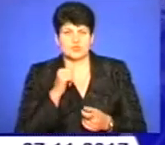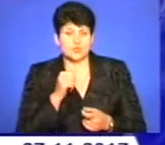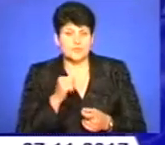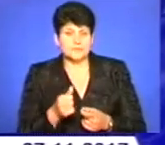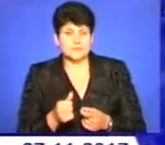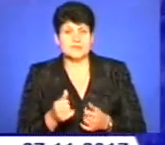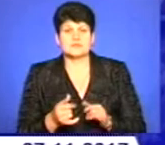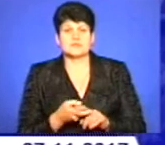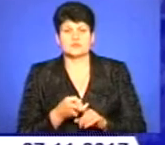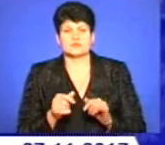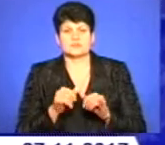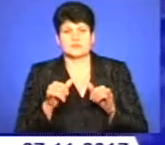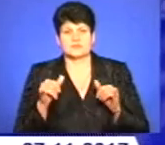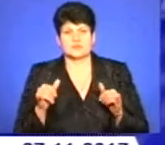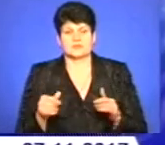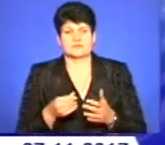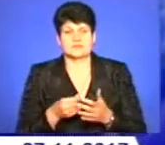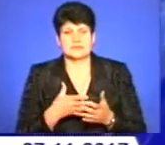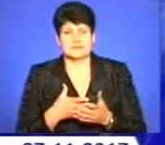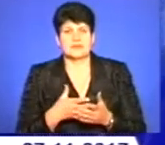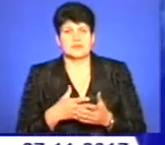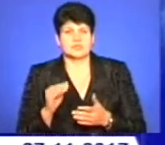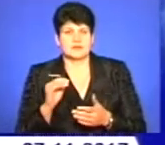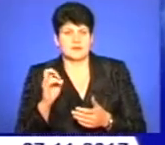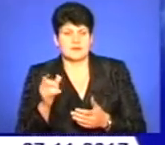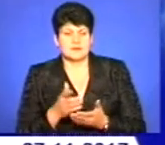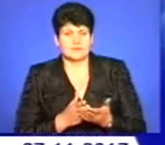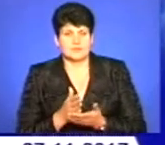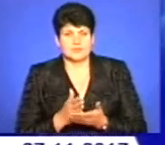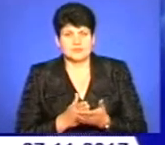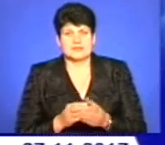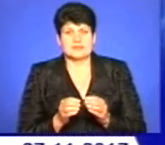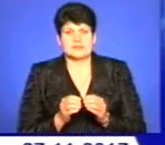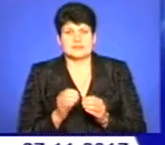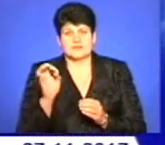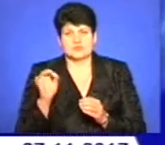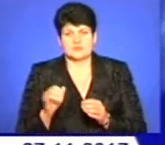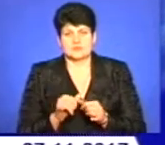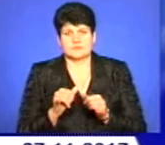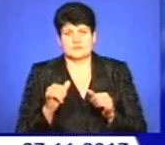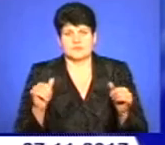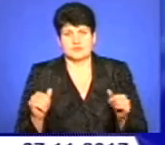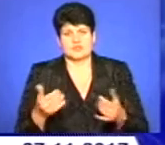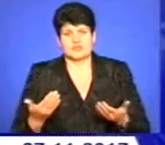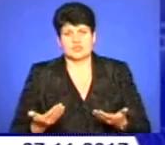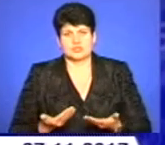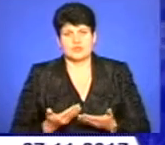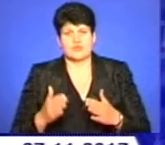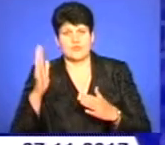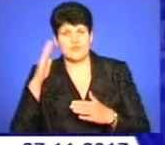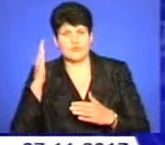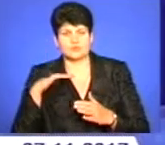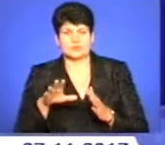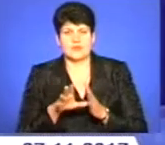Через підвищення тарифів на утримання будинків, електроенергії і водопостачання на 10% зросли ціни на житло, воду, електроенергію